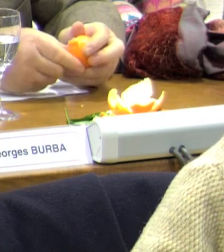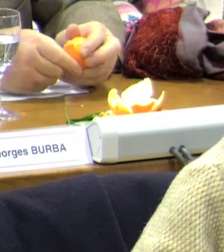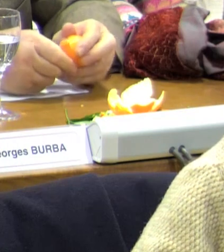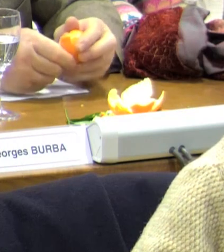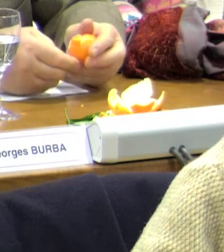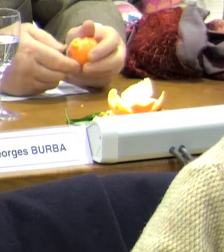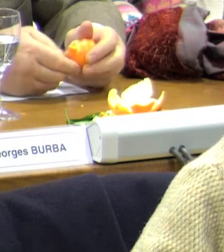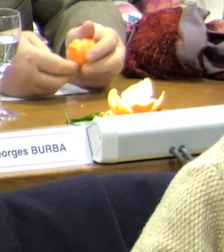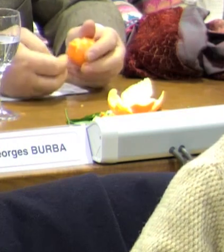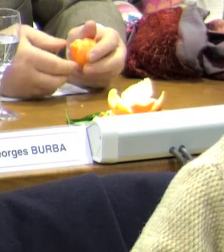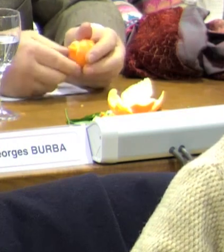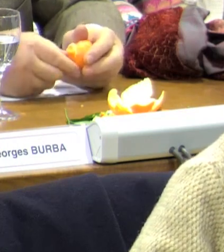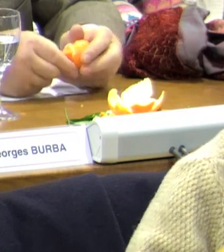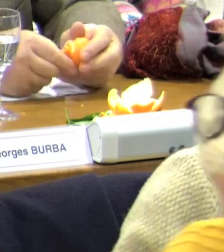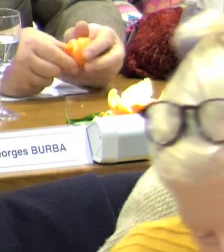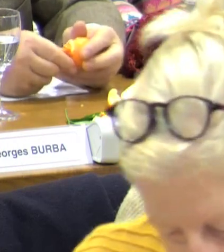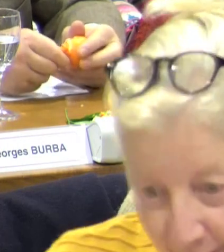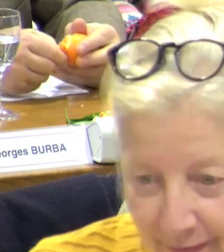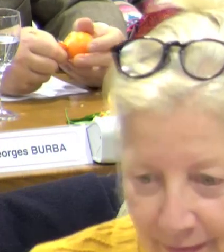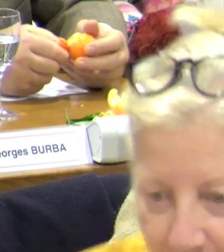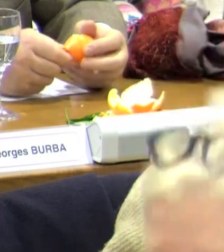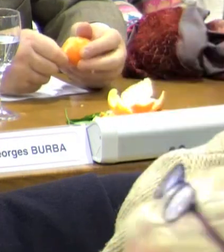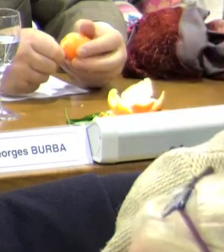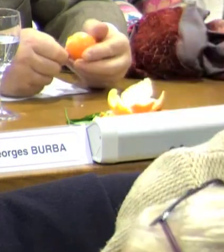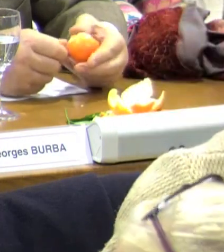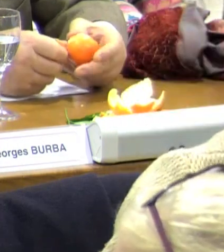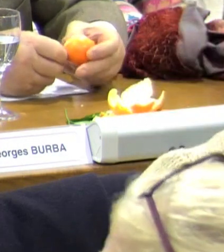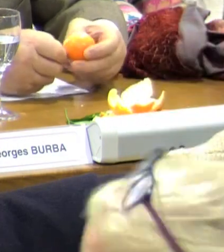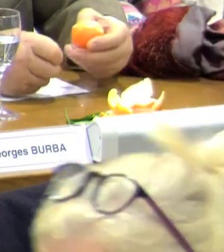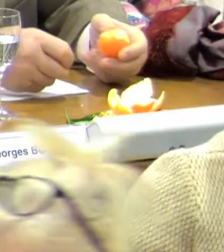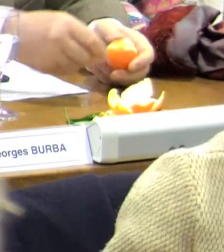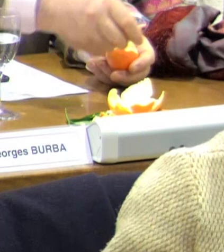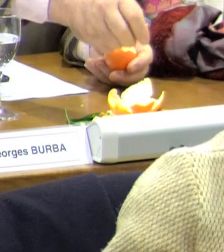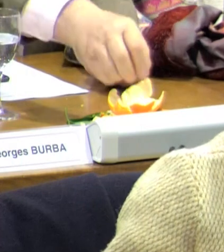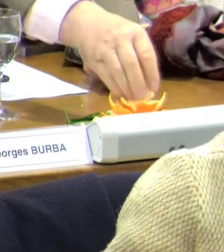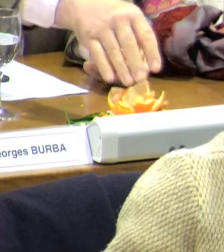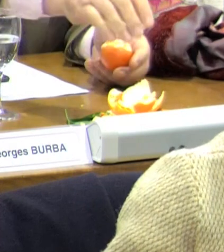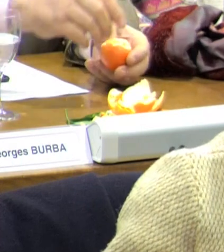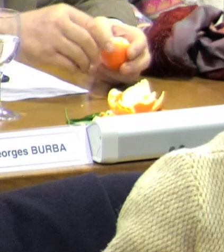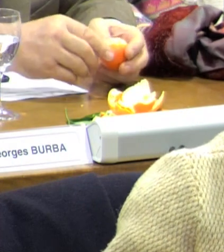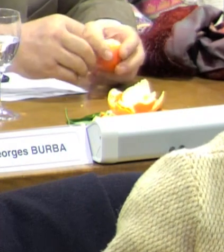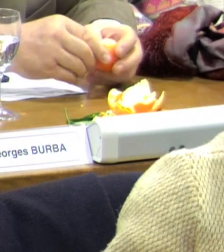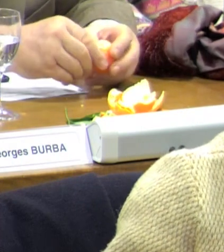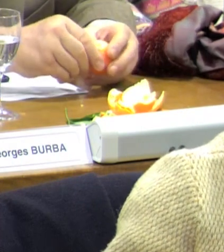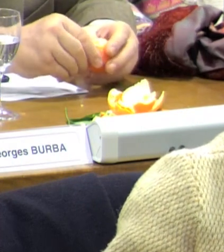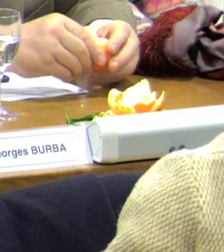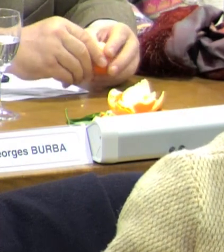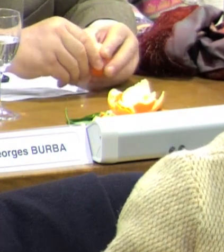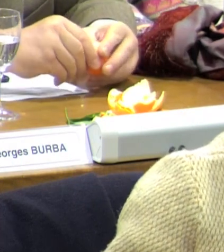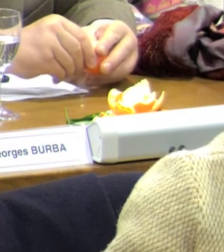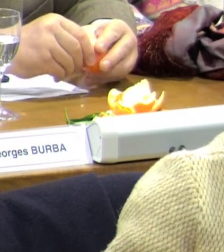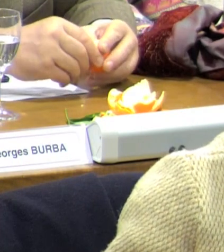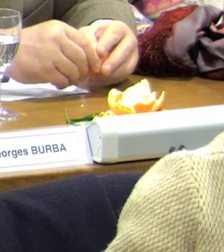les installer de façon discrète dans ce nouvel aménagement de grande qualité tout cela bien évidemment a été fait en collaboration étroite avec